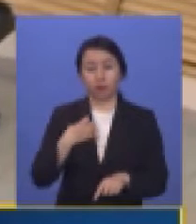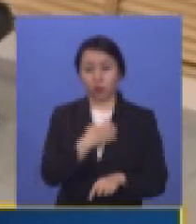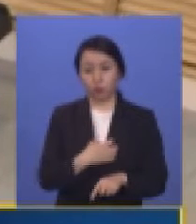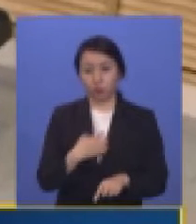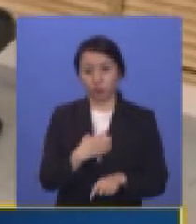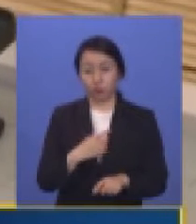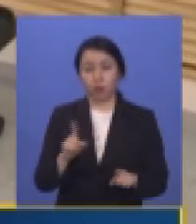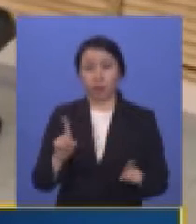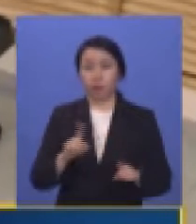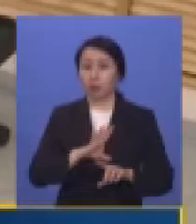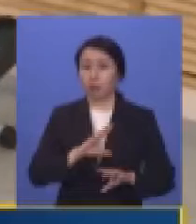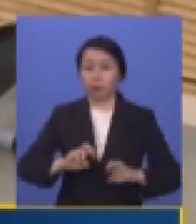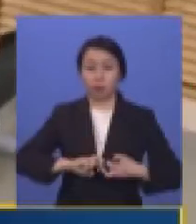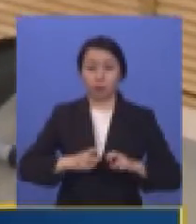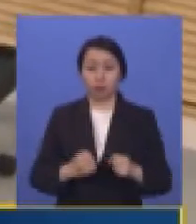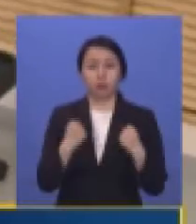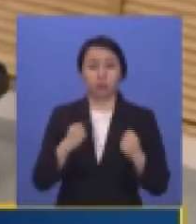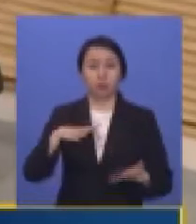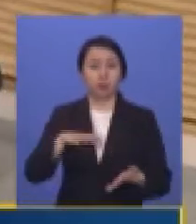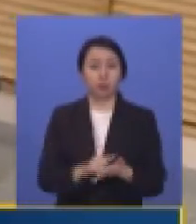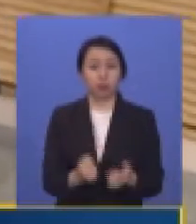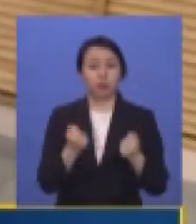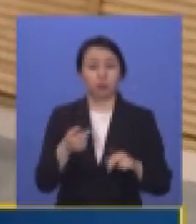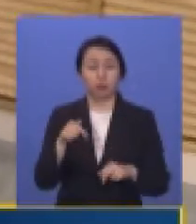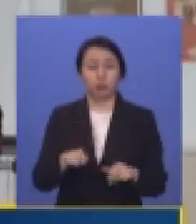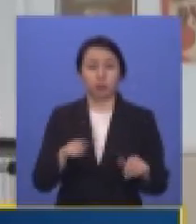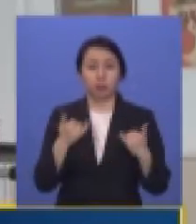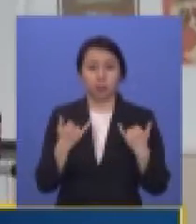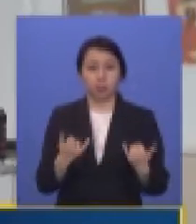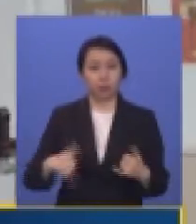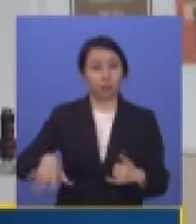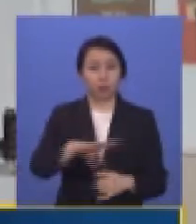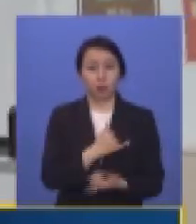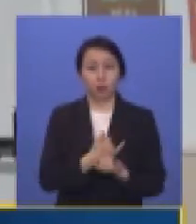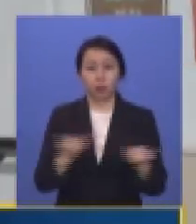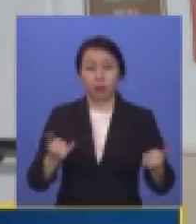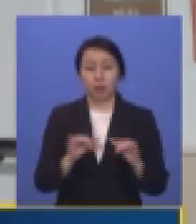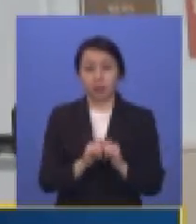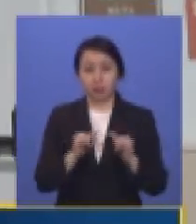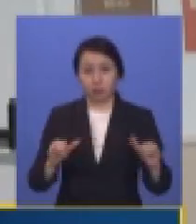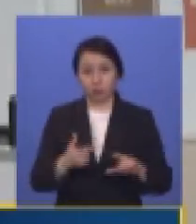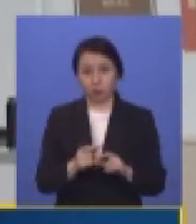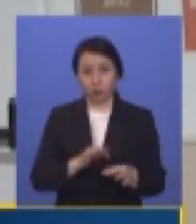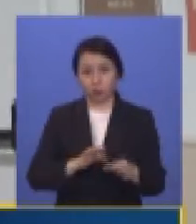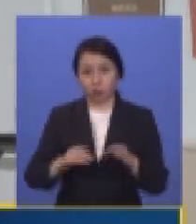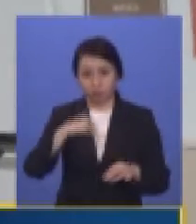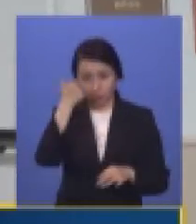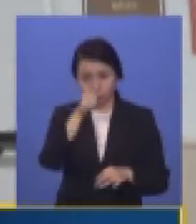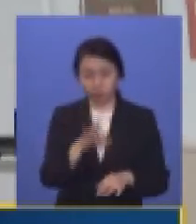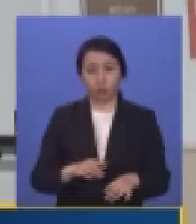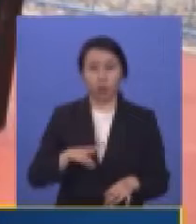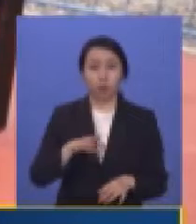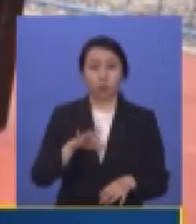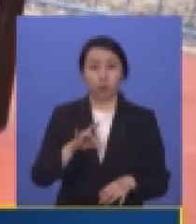А чтобы не было проблем со здоровьем, необходимо заниматься спортом. Тем более, что сейчас создаются все условия. На развитие данной отрасли в этом году в район имени